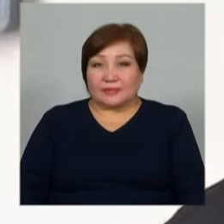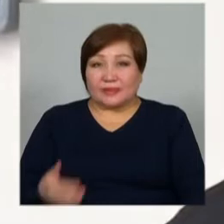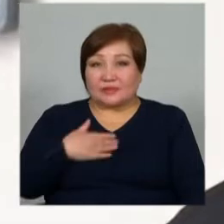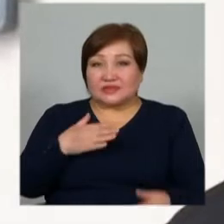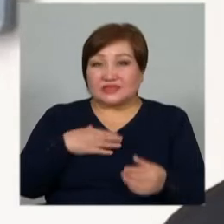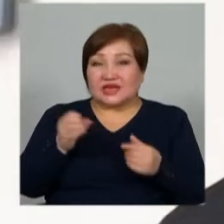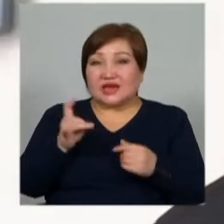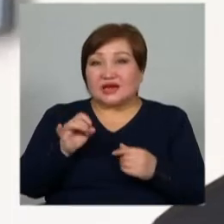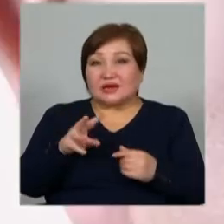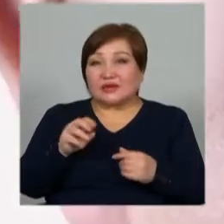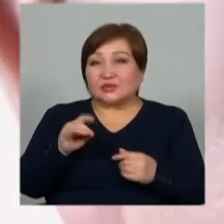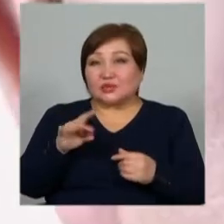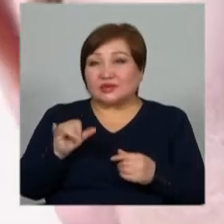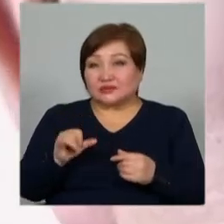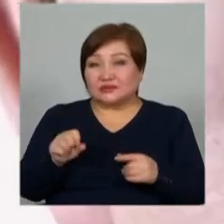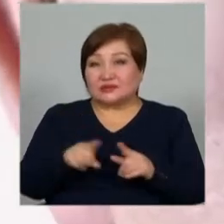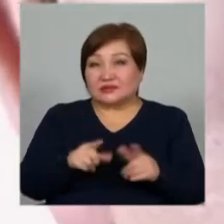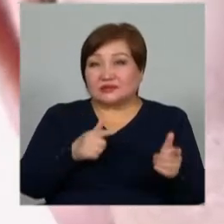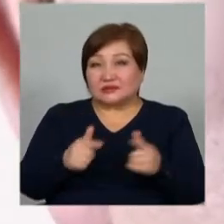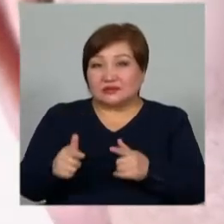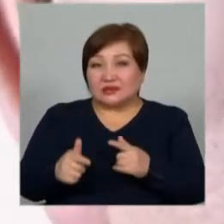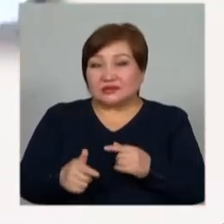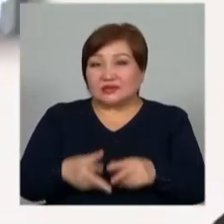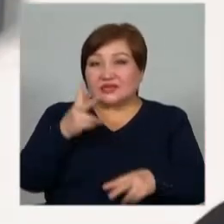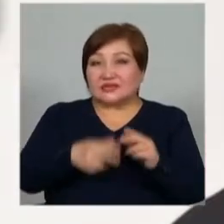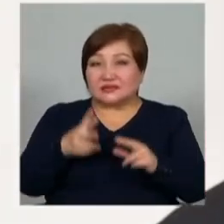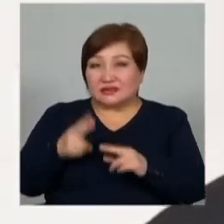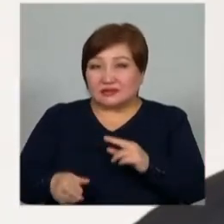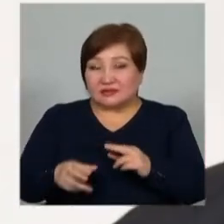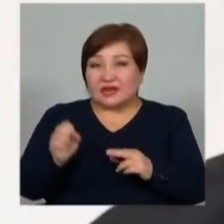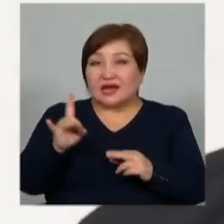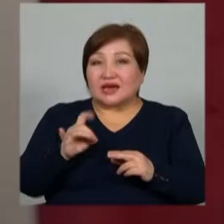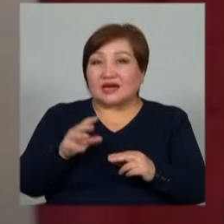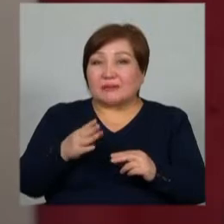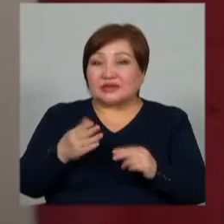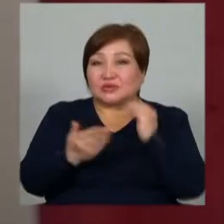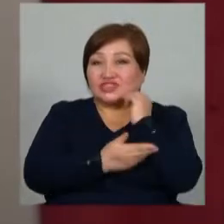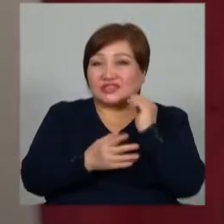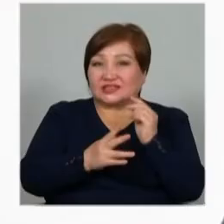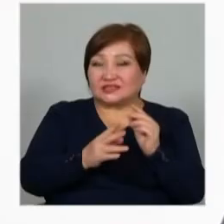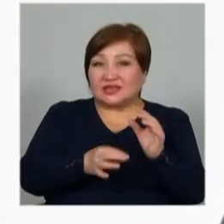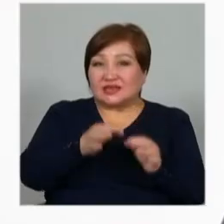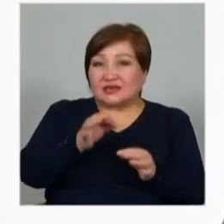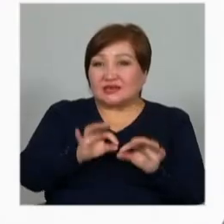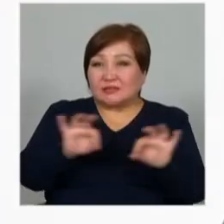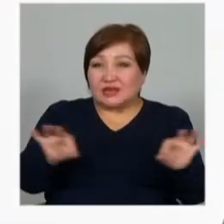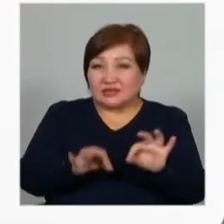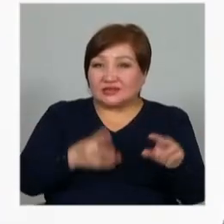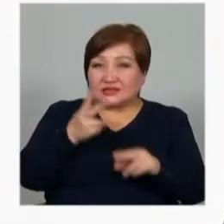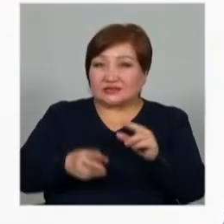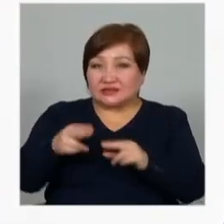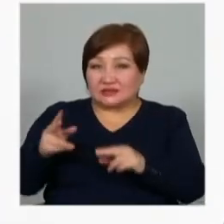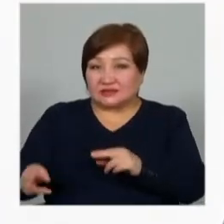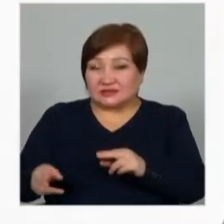арматура тартатын болып шештік. Арматура кестік, арматура тегіп өттік. Ішінде бір 40-50 күнде болмай